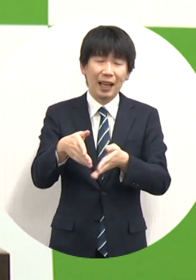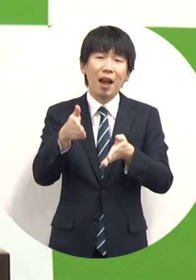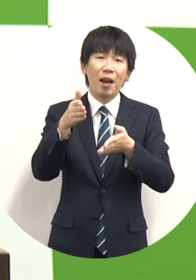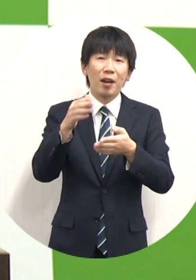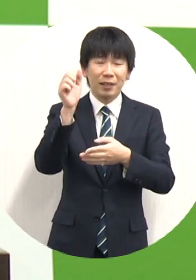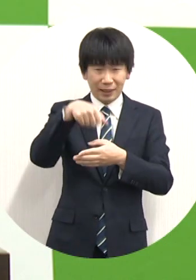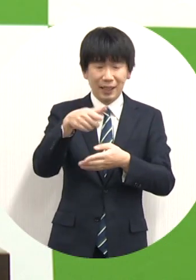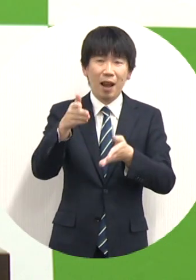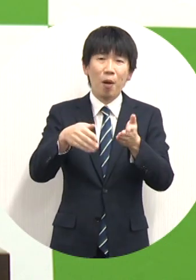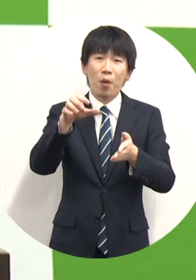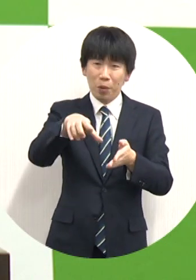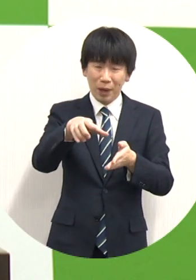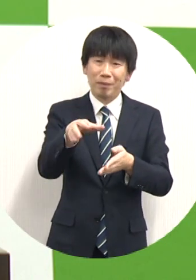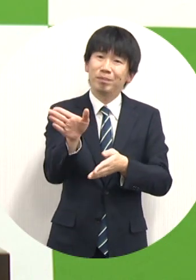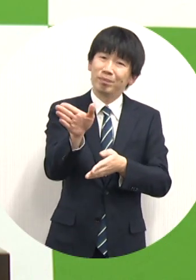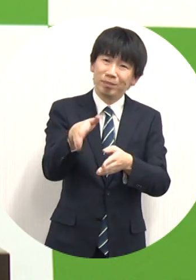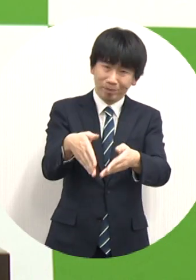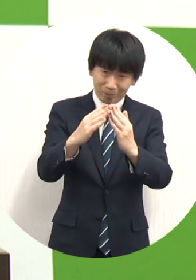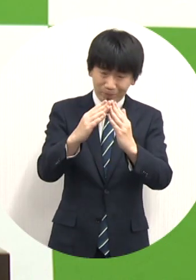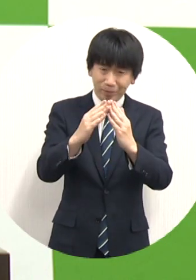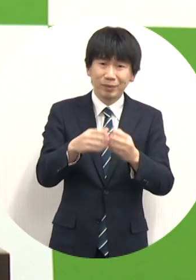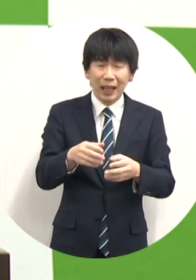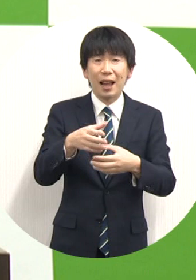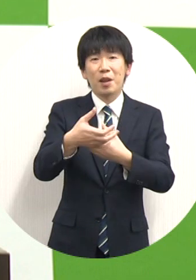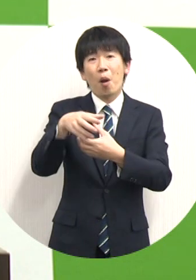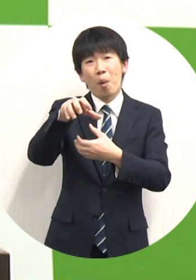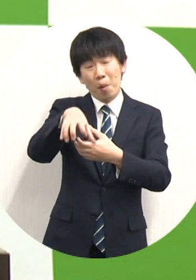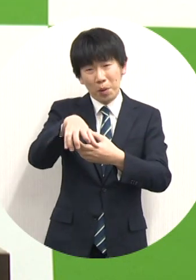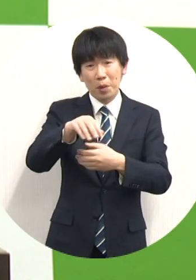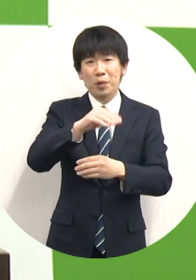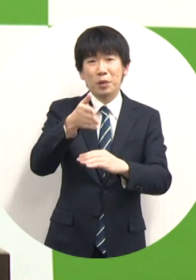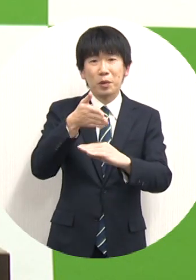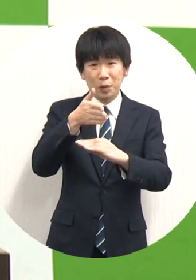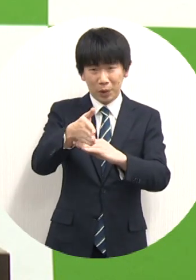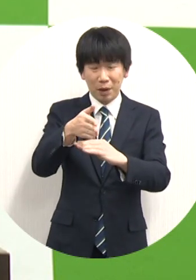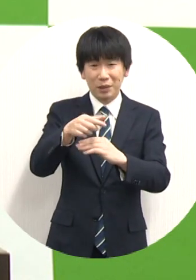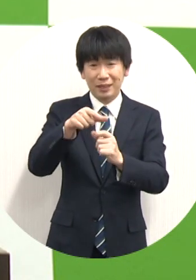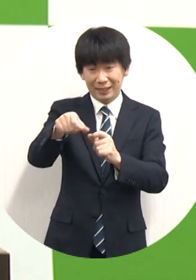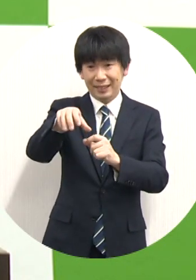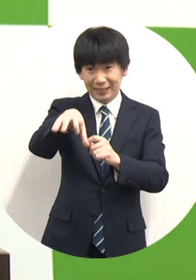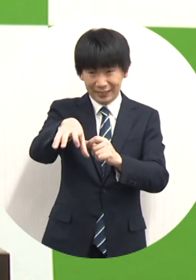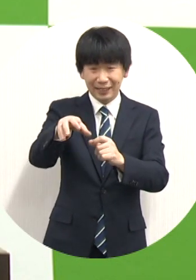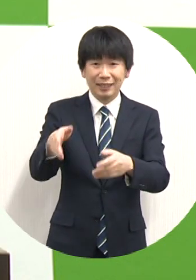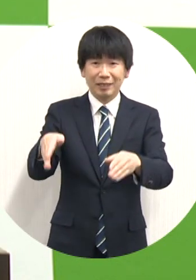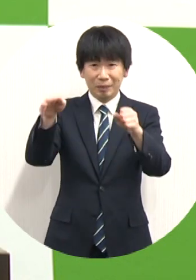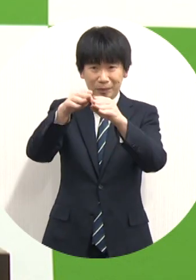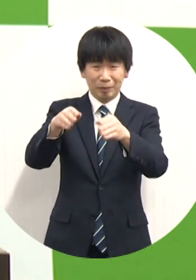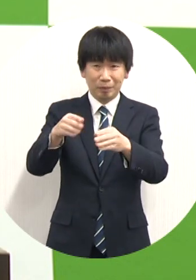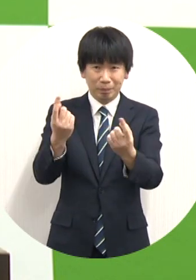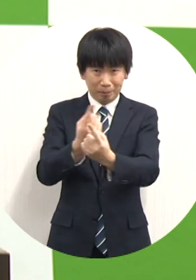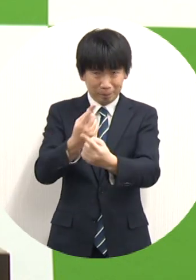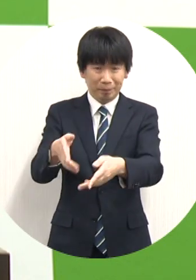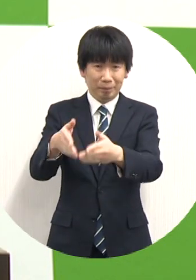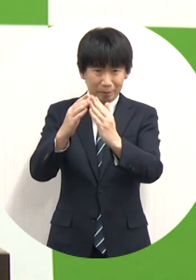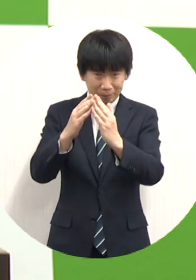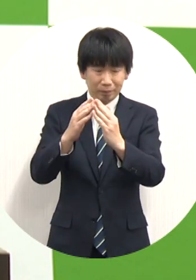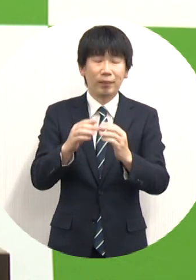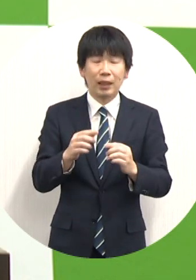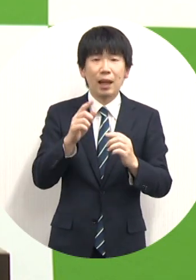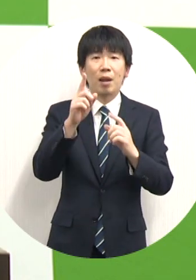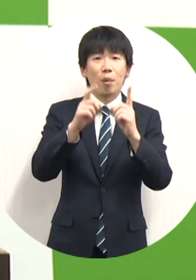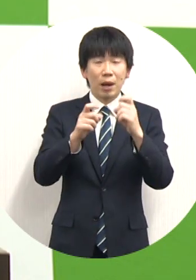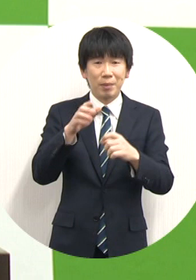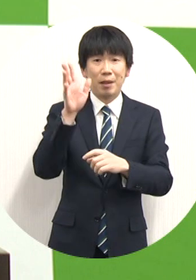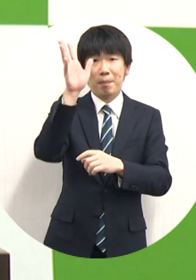消防署使うを支部一緒の建て替えなどを進めるとともに蕨の未来への3大プロジェクトにおいて